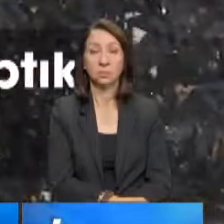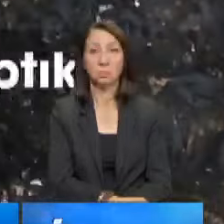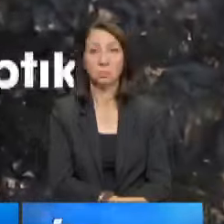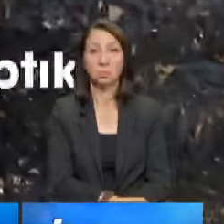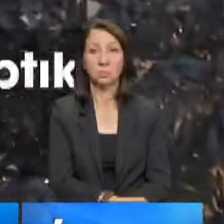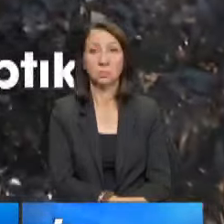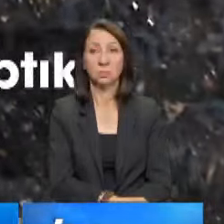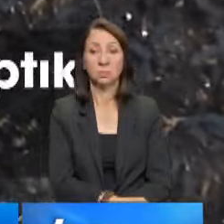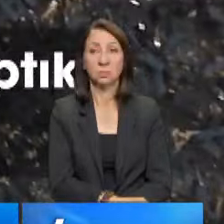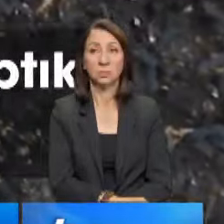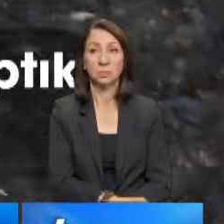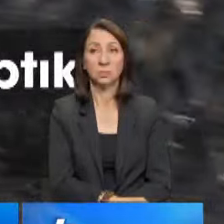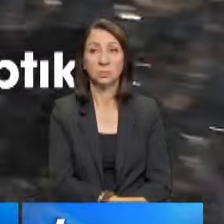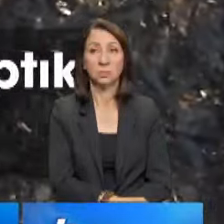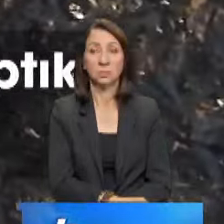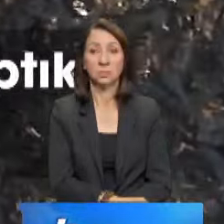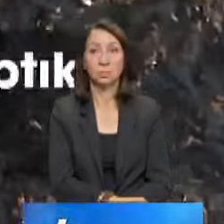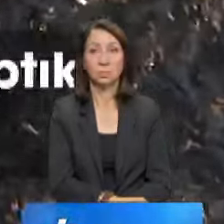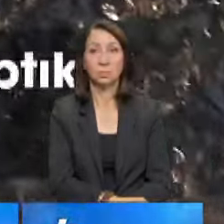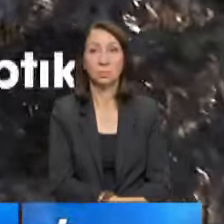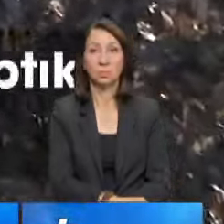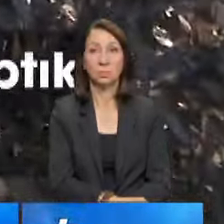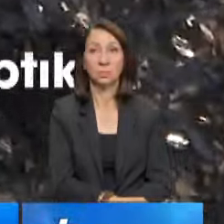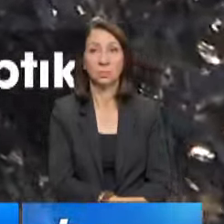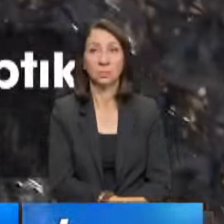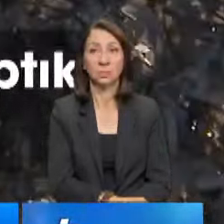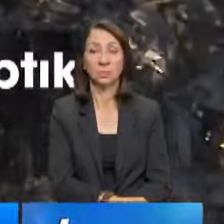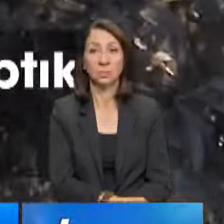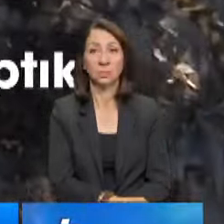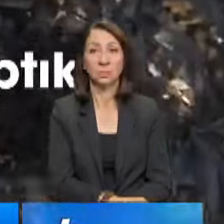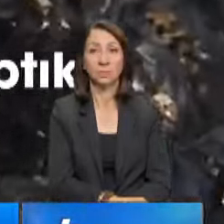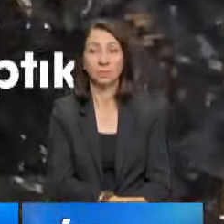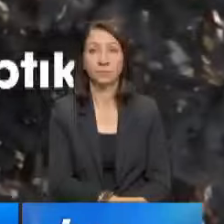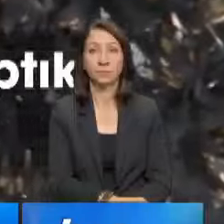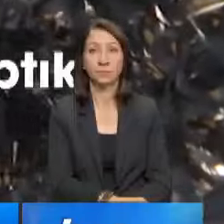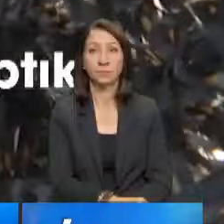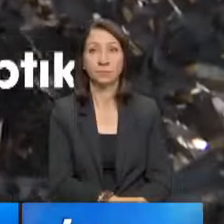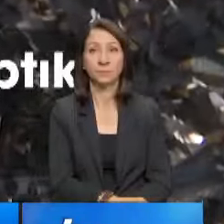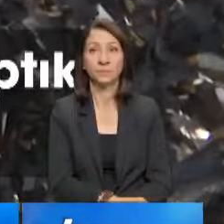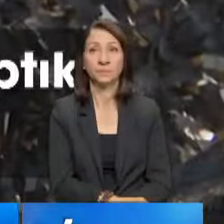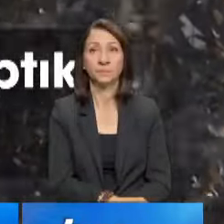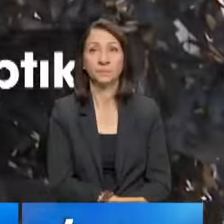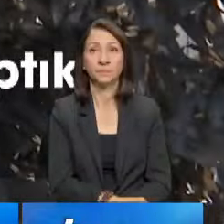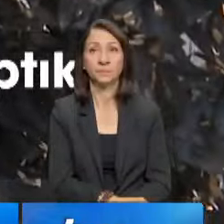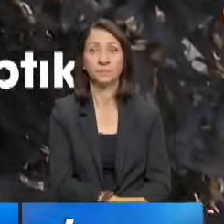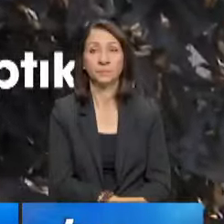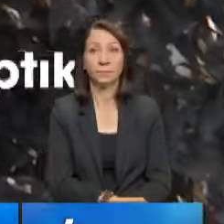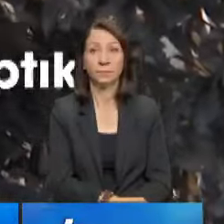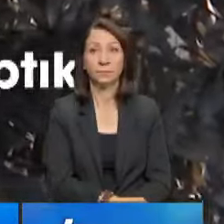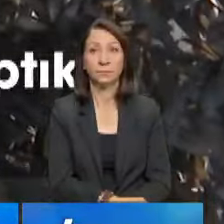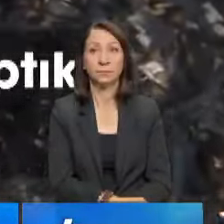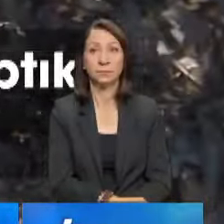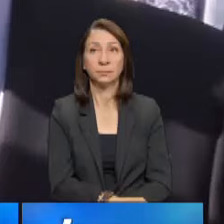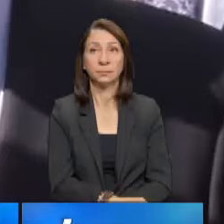AK Partililer büyüklendi, büyüklendi, büyüklendi. Ama biz yaptık onları, hep biz yaptık. Yazıklar